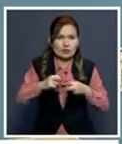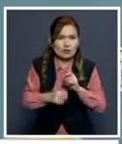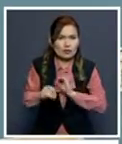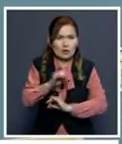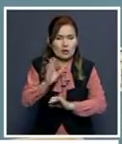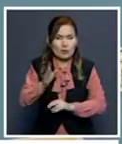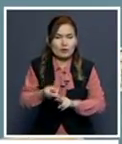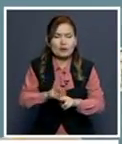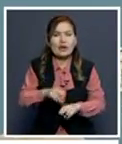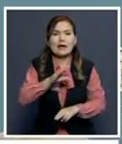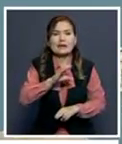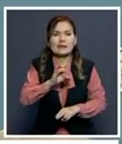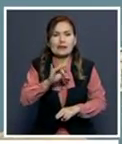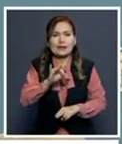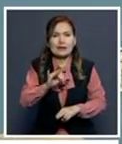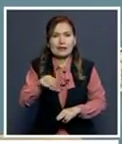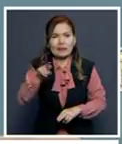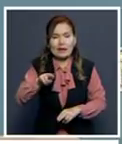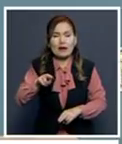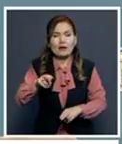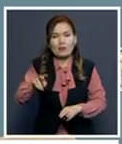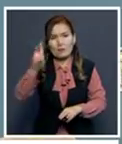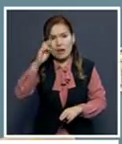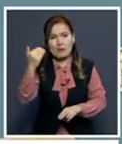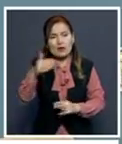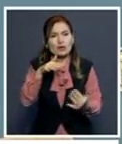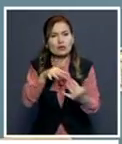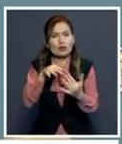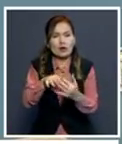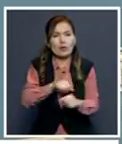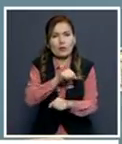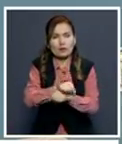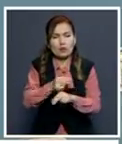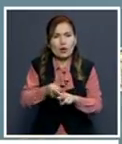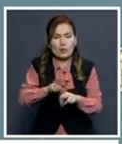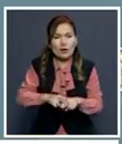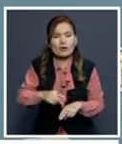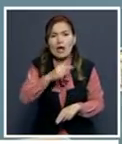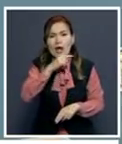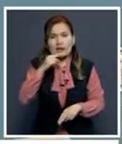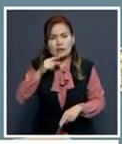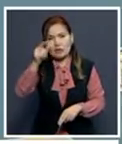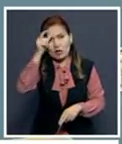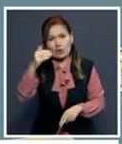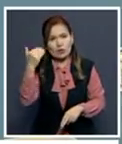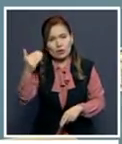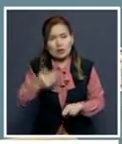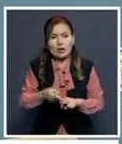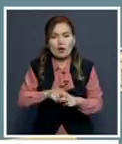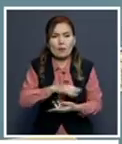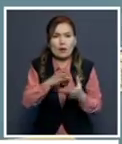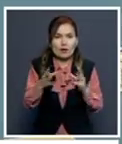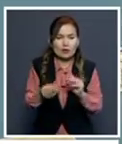Сирия бойынша кездесуге қатысушылардың барлығы Астанаға келді. Қазір кепіл мемлекеттер Ресей, Түркия, Иранның ресми делегациясы, Сирия үкіметі және